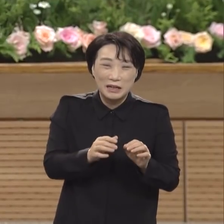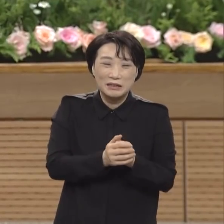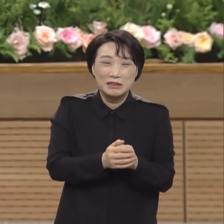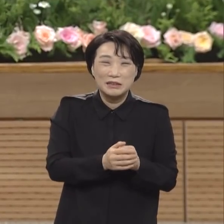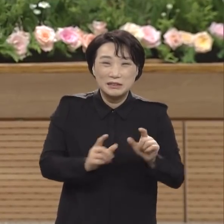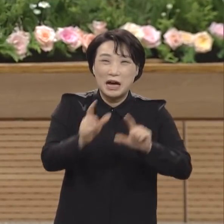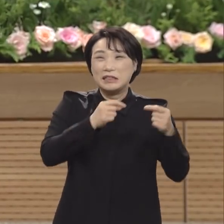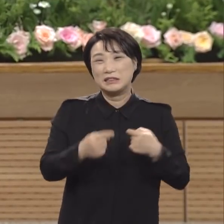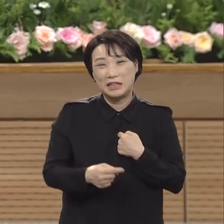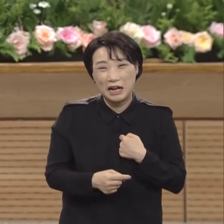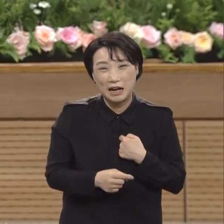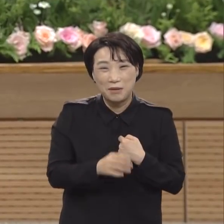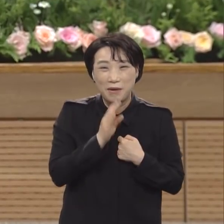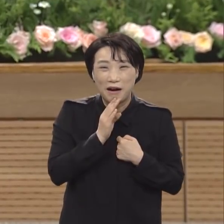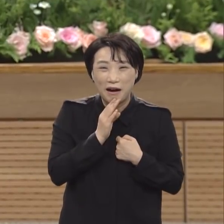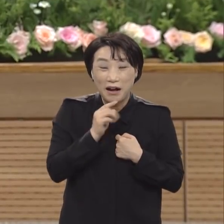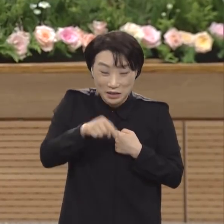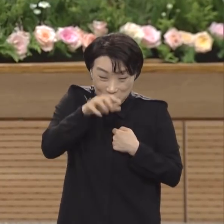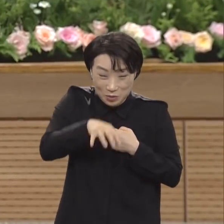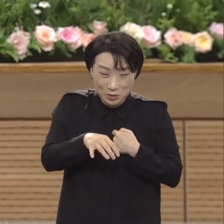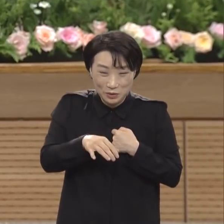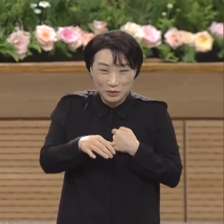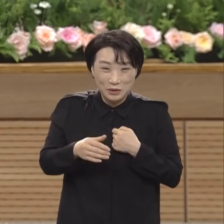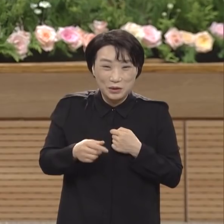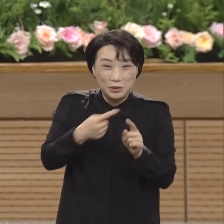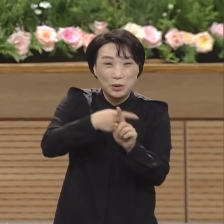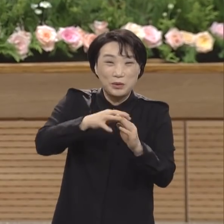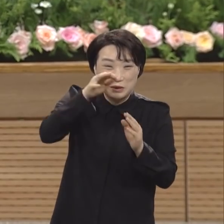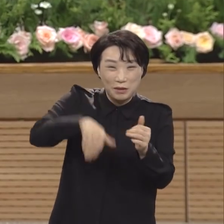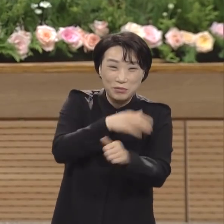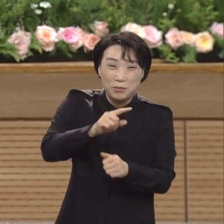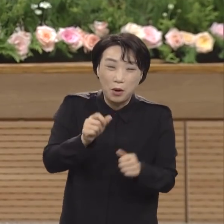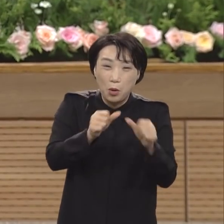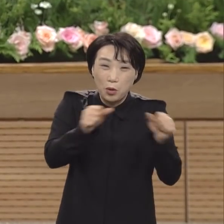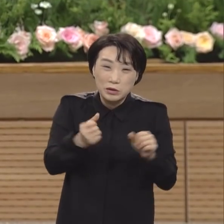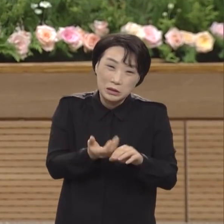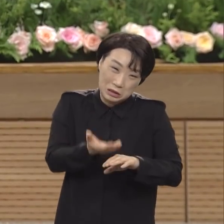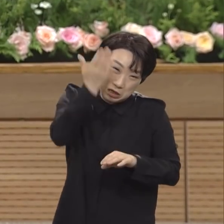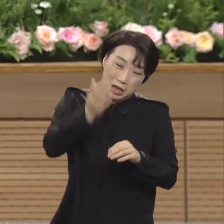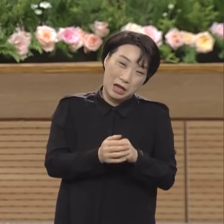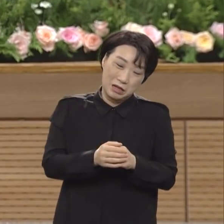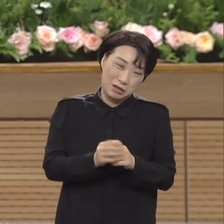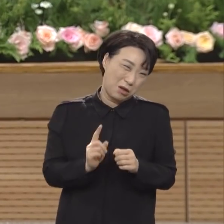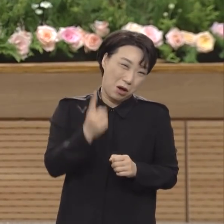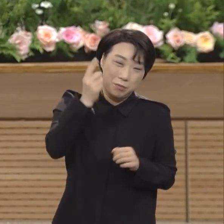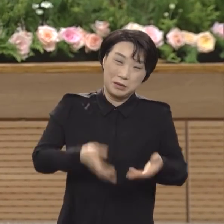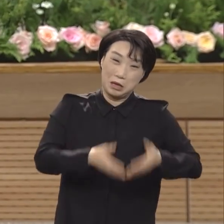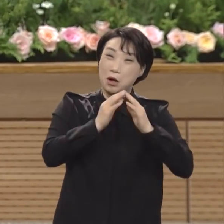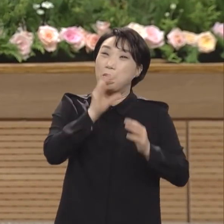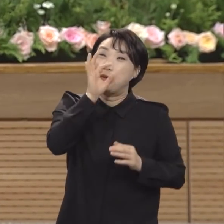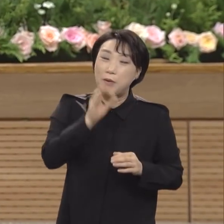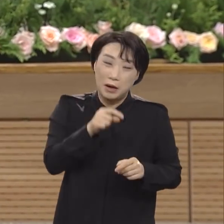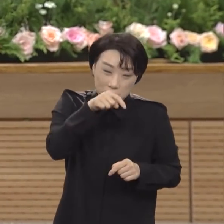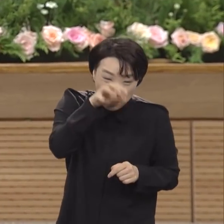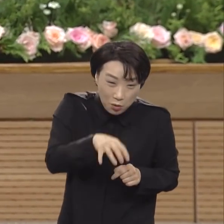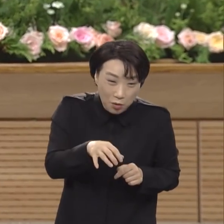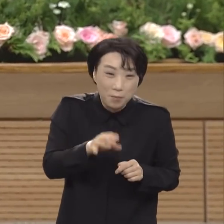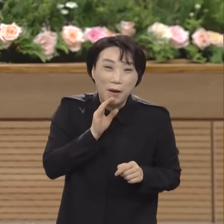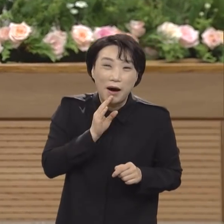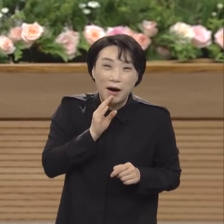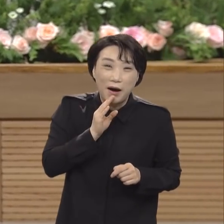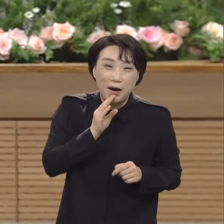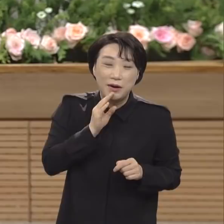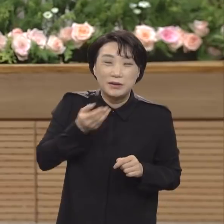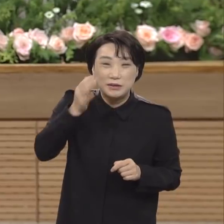동네, 풍치지구에서 사는 나, 아주 촌스러운 동네에서 사는 나. 그러나 나를